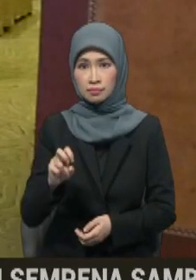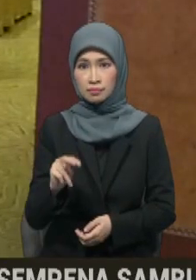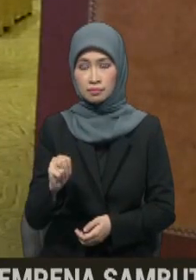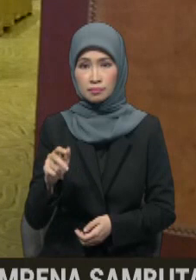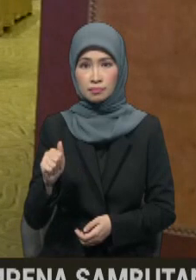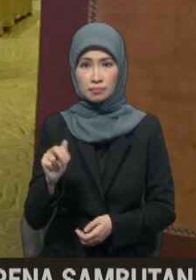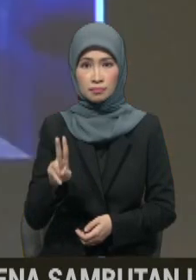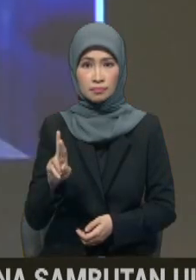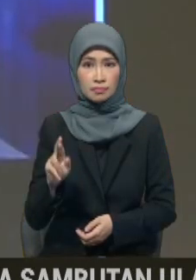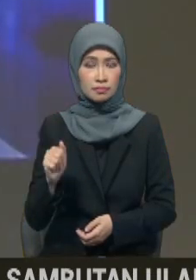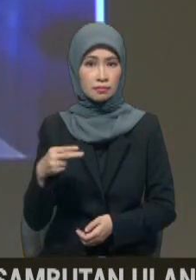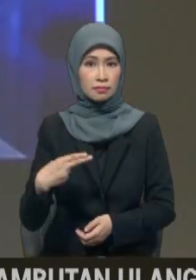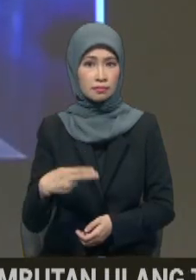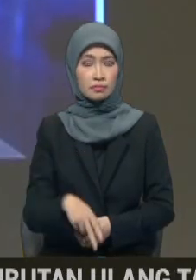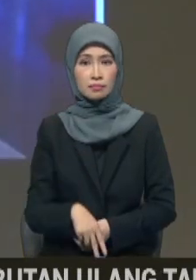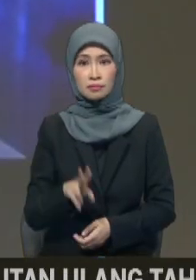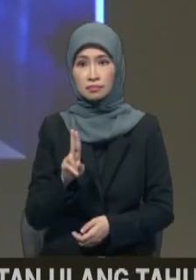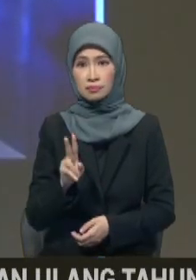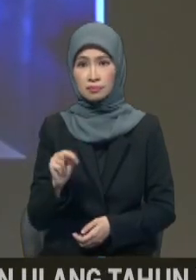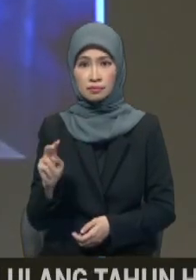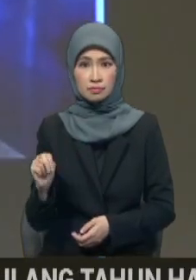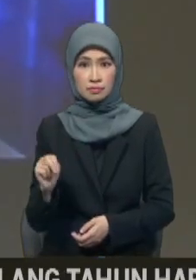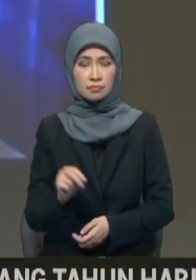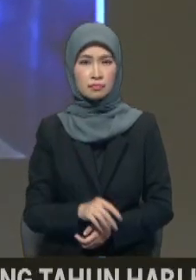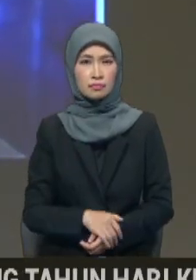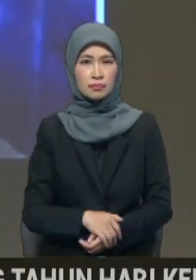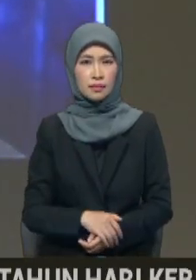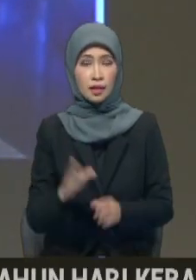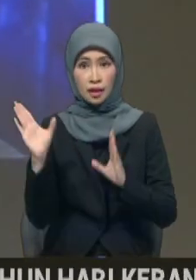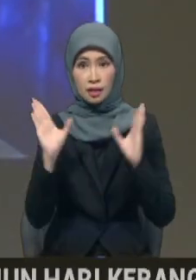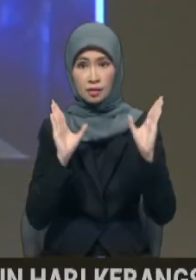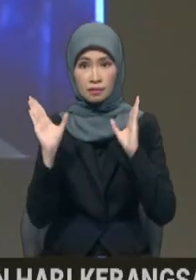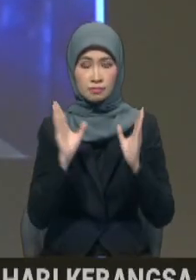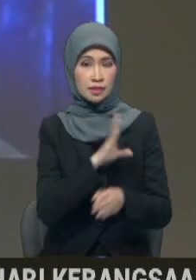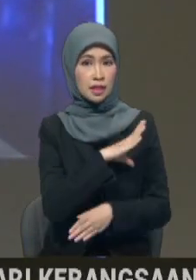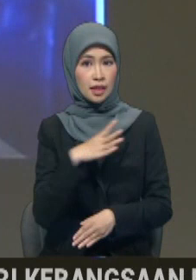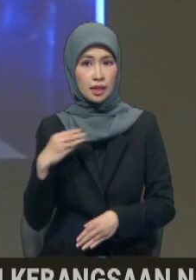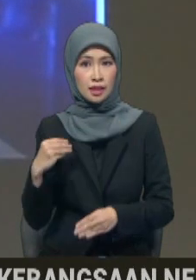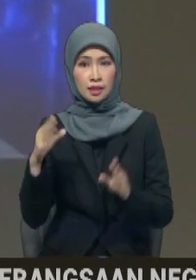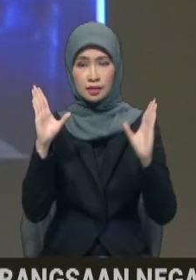perusahaan unitedtion compact Network Malaysia dan